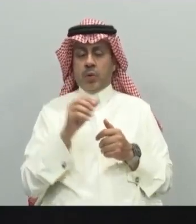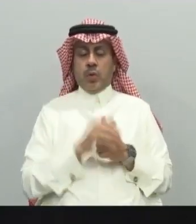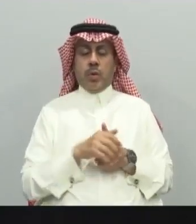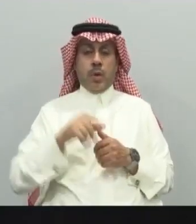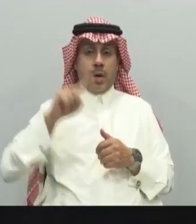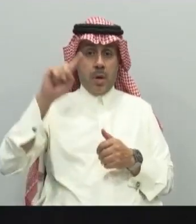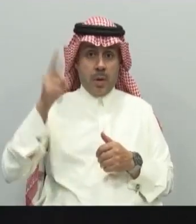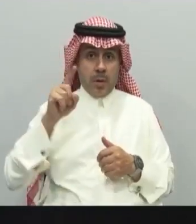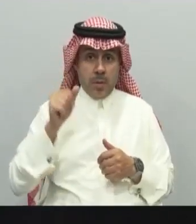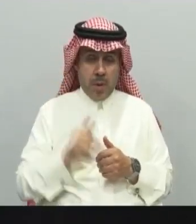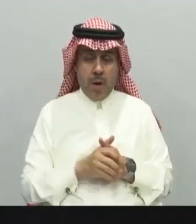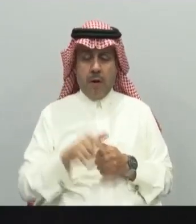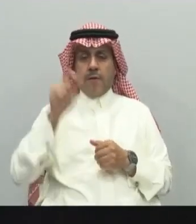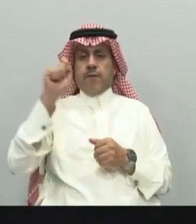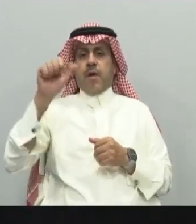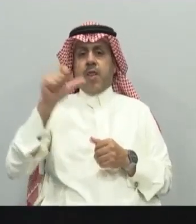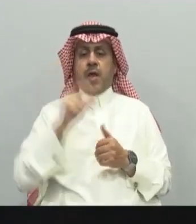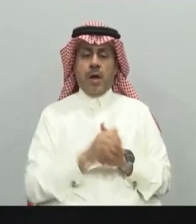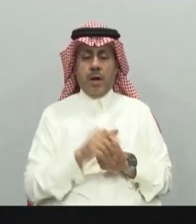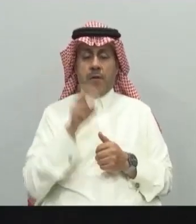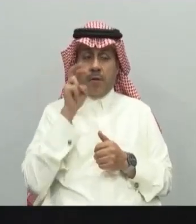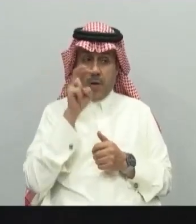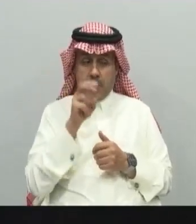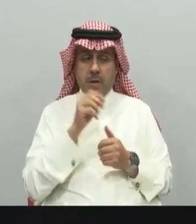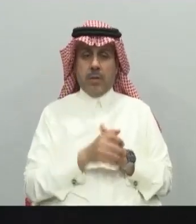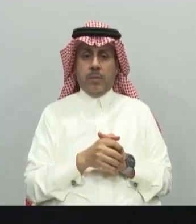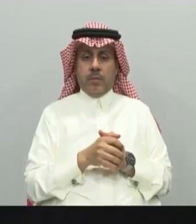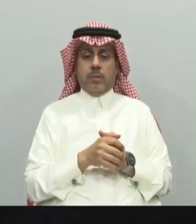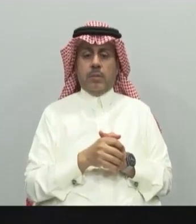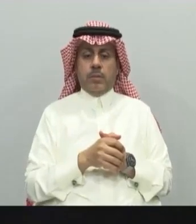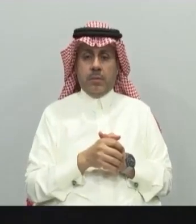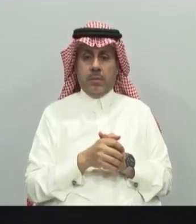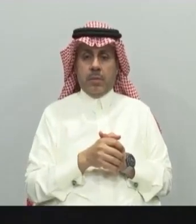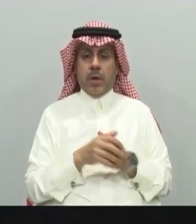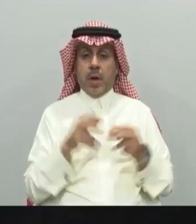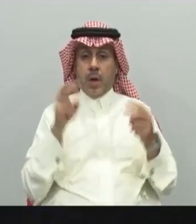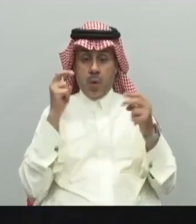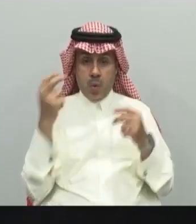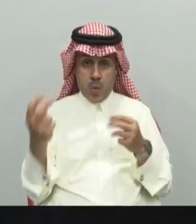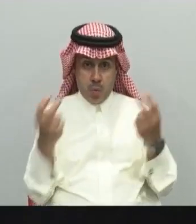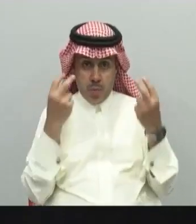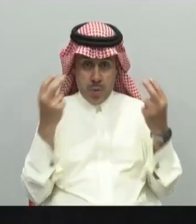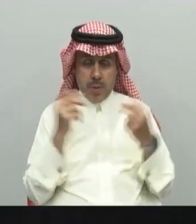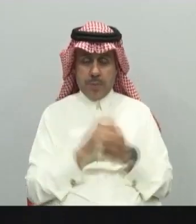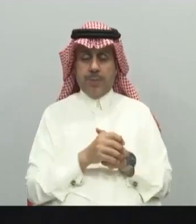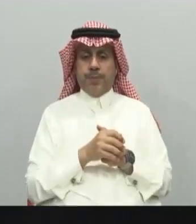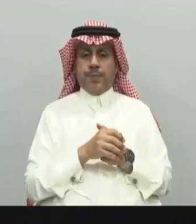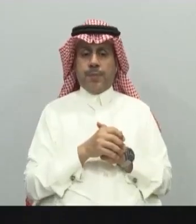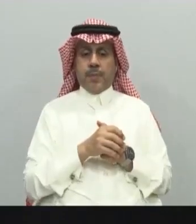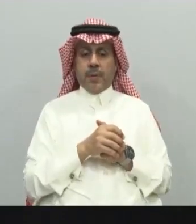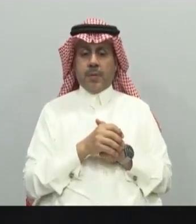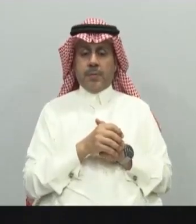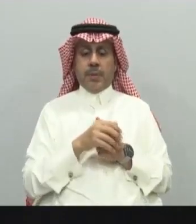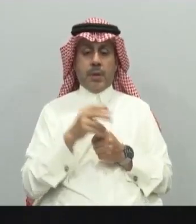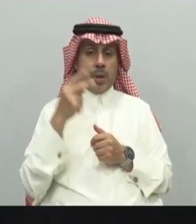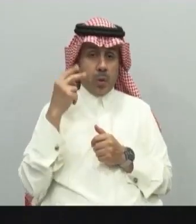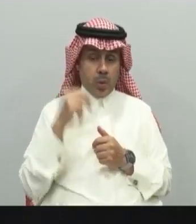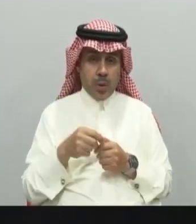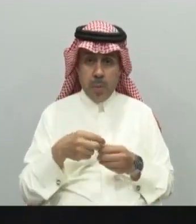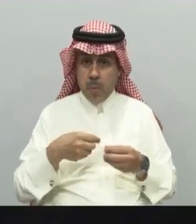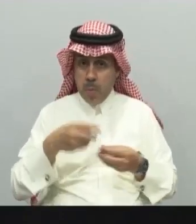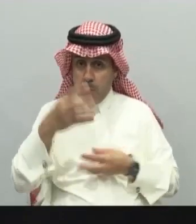الفضل في هذه الحاله وهذه الحاله الثانيه كونوا معي مع النوع الثالث ان تكون